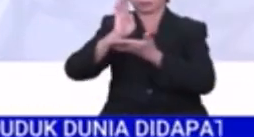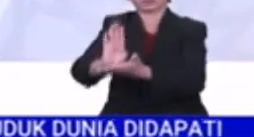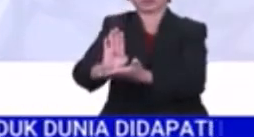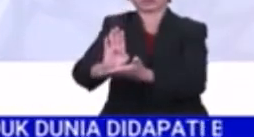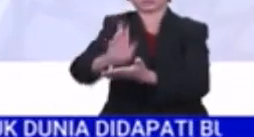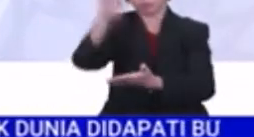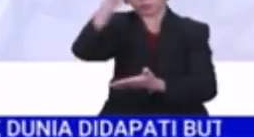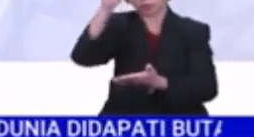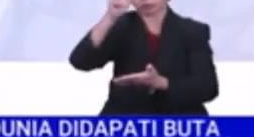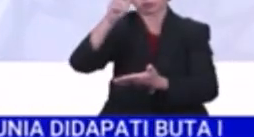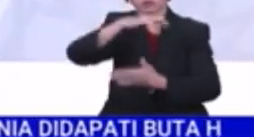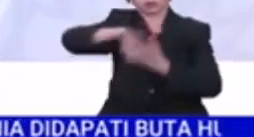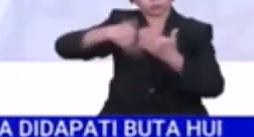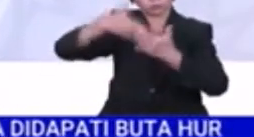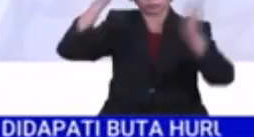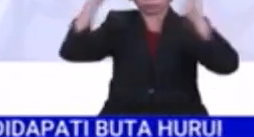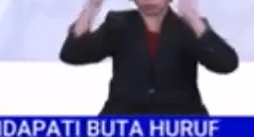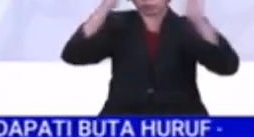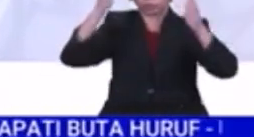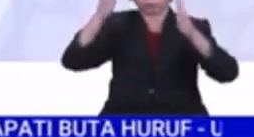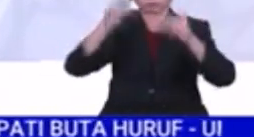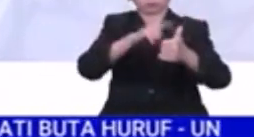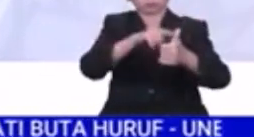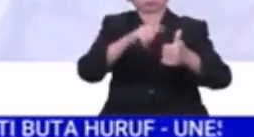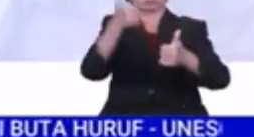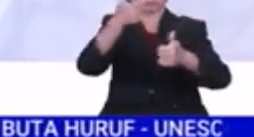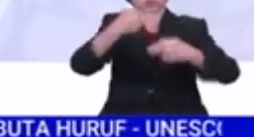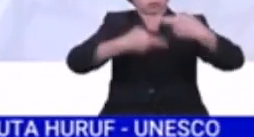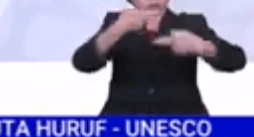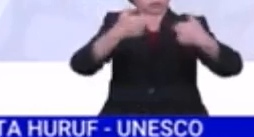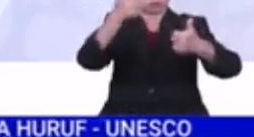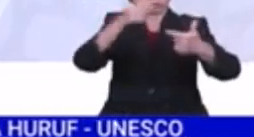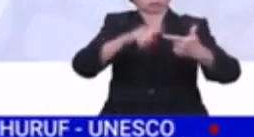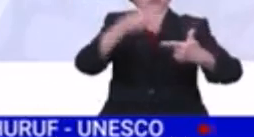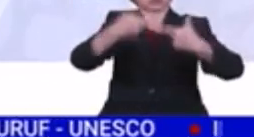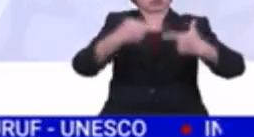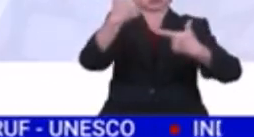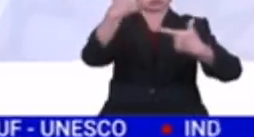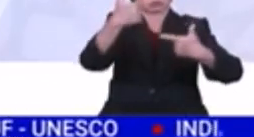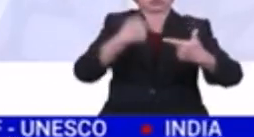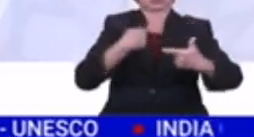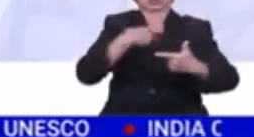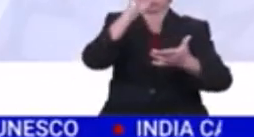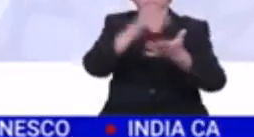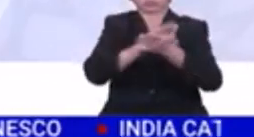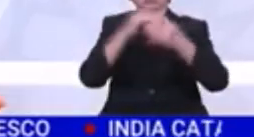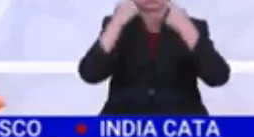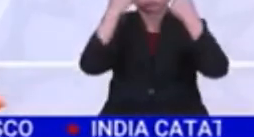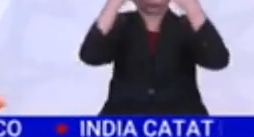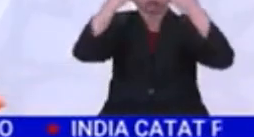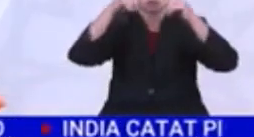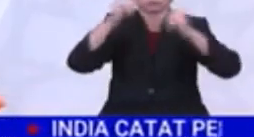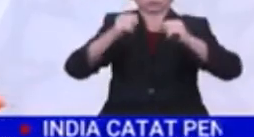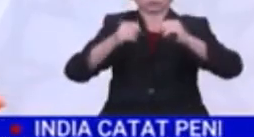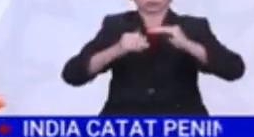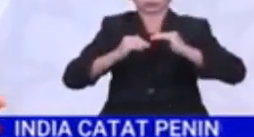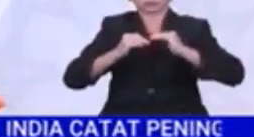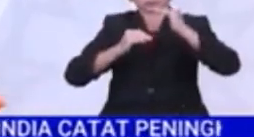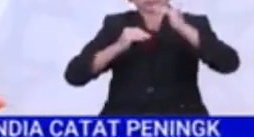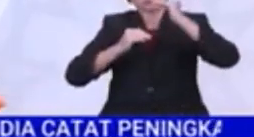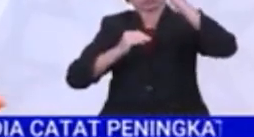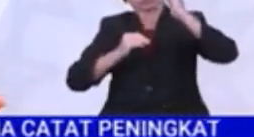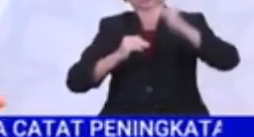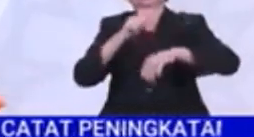di seluruh Malaysia jadi kita yakin dan kita percaya pencapaian ini kita mampu untuk tingkatkan lagi